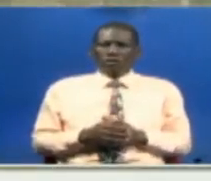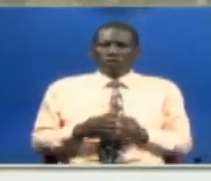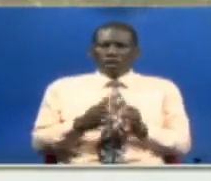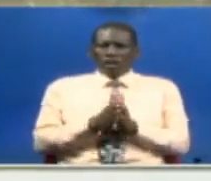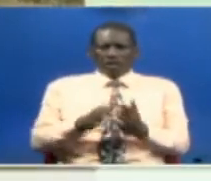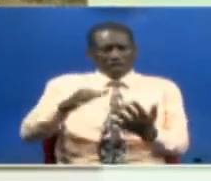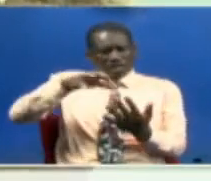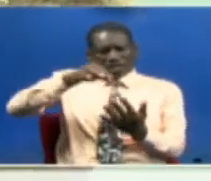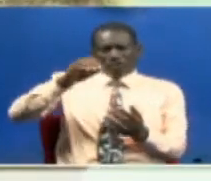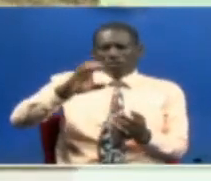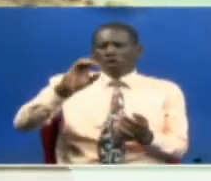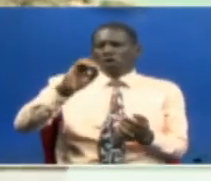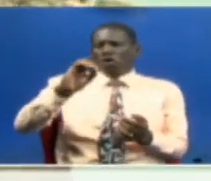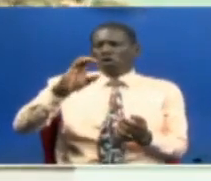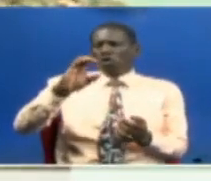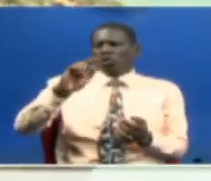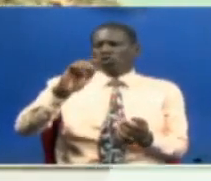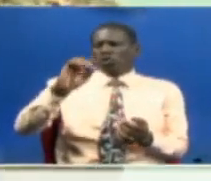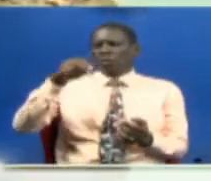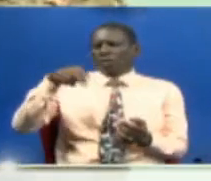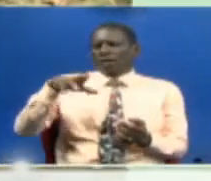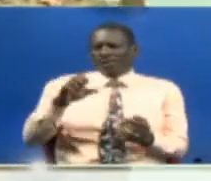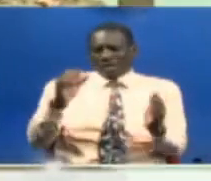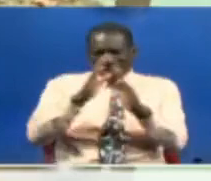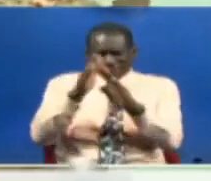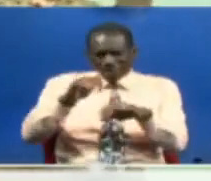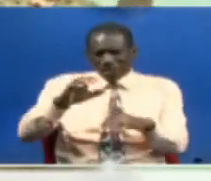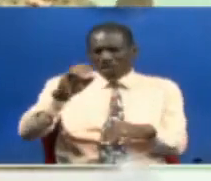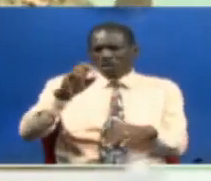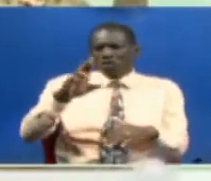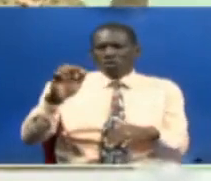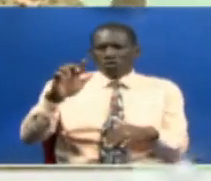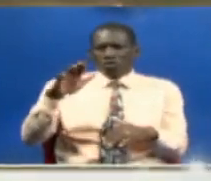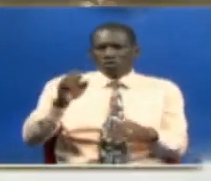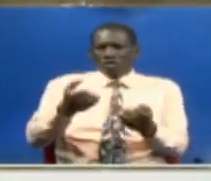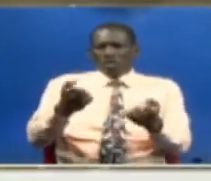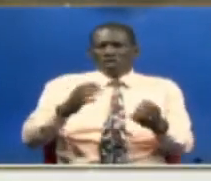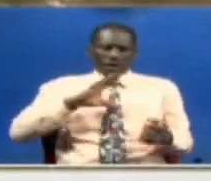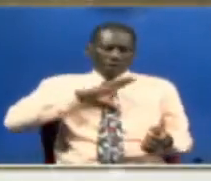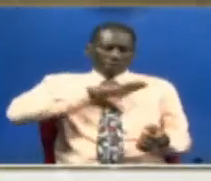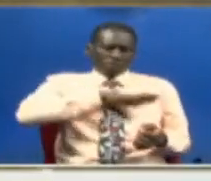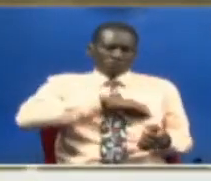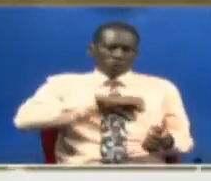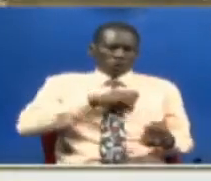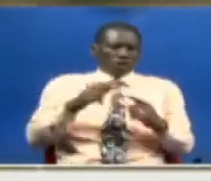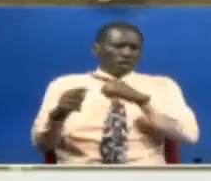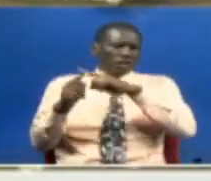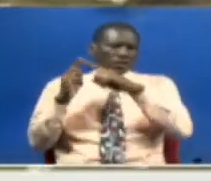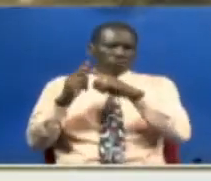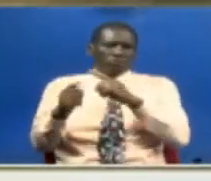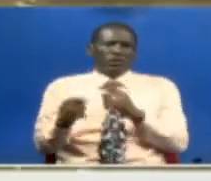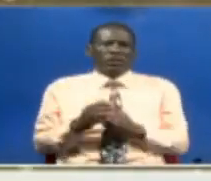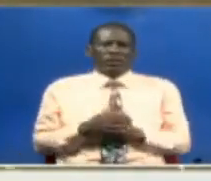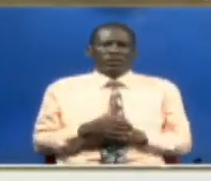Identifying octopus hiding spots within the corals requires patience and experience.